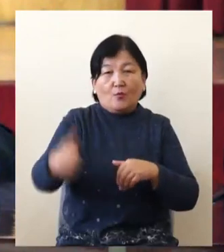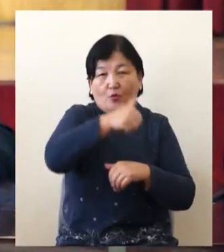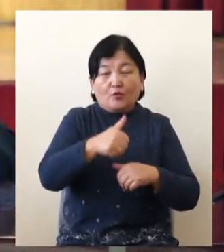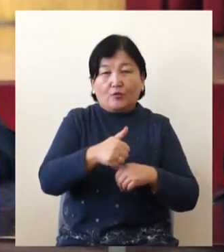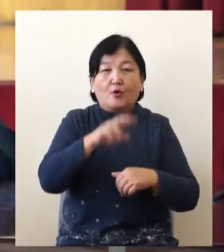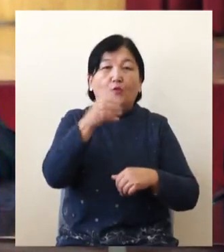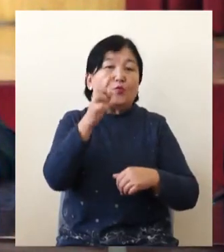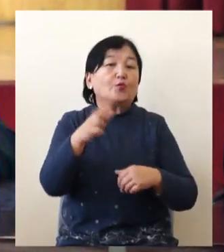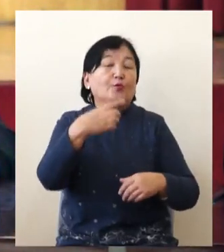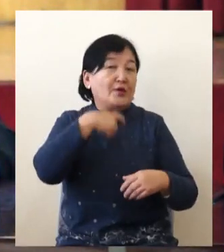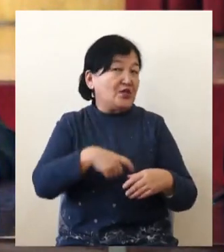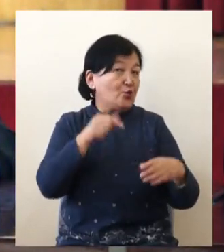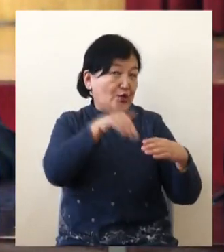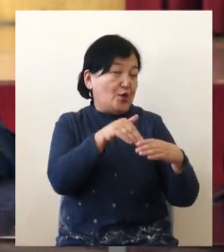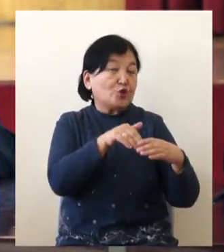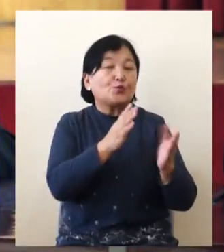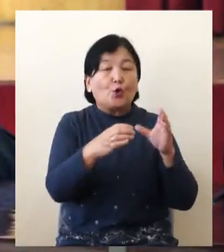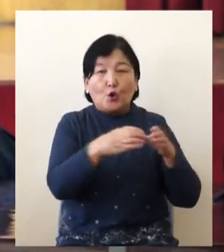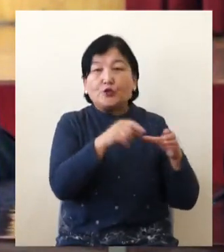бүгдээрээ энэ клубын гишүүд.